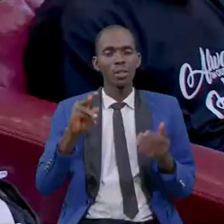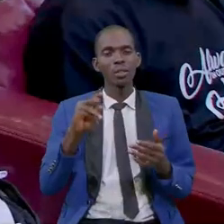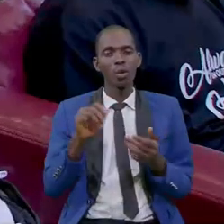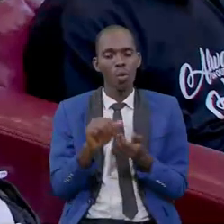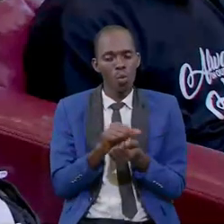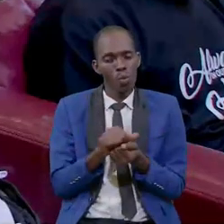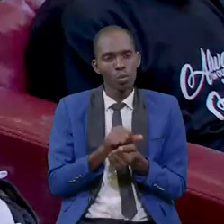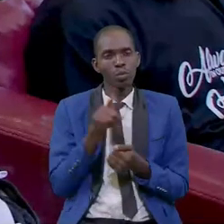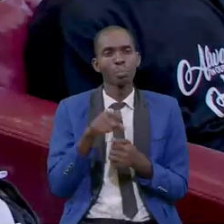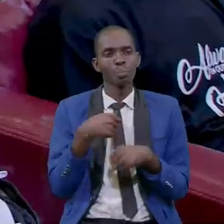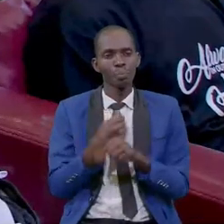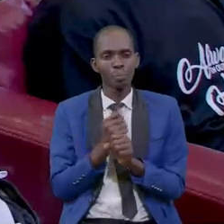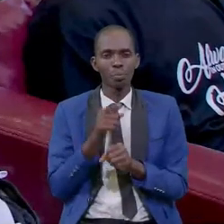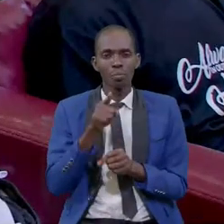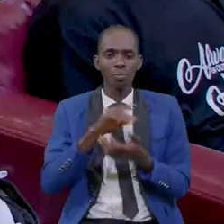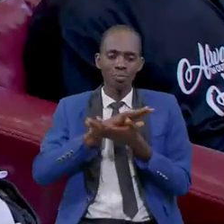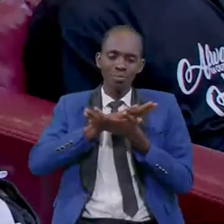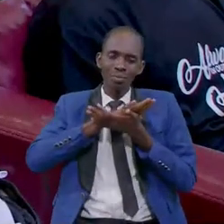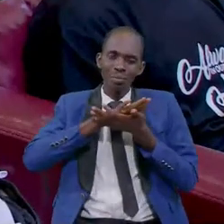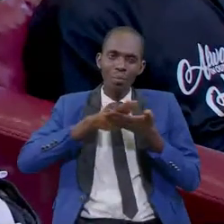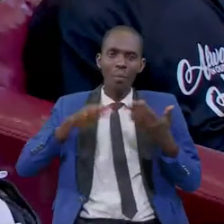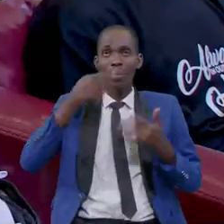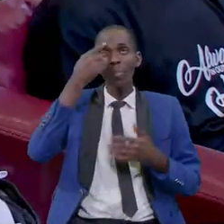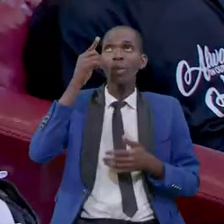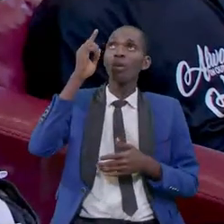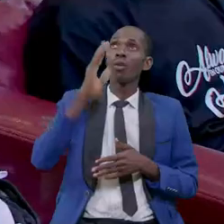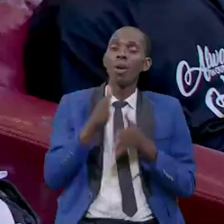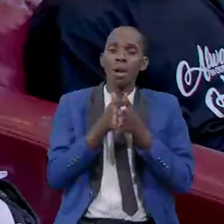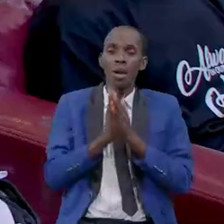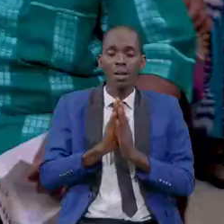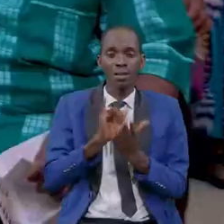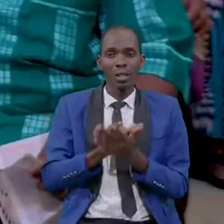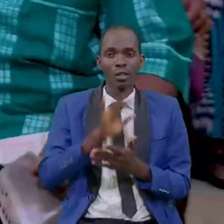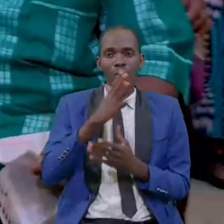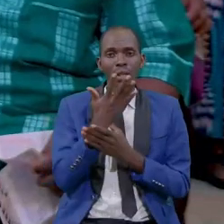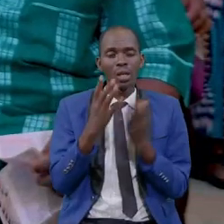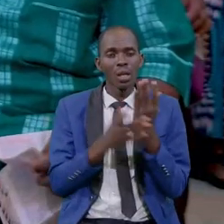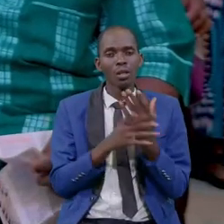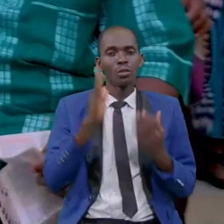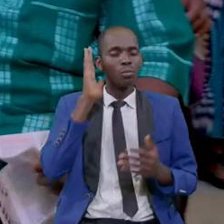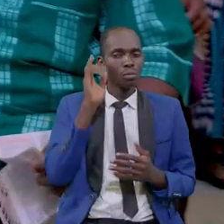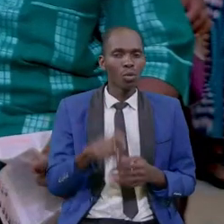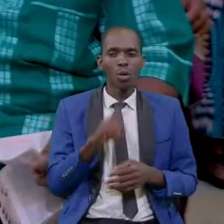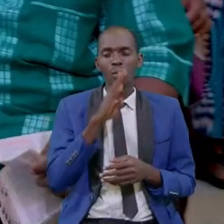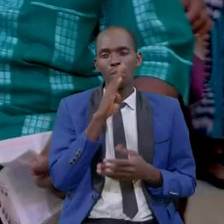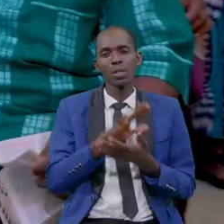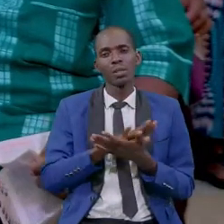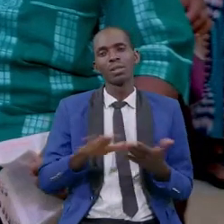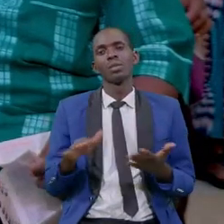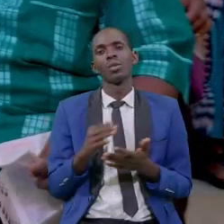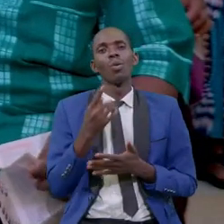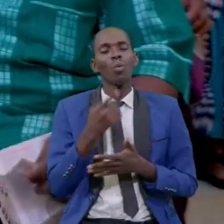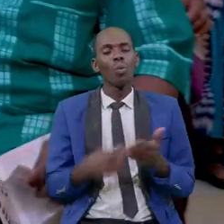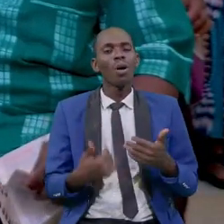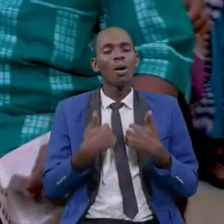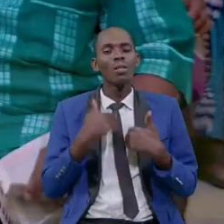lavez-vous, purifiez-vous, parce que Dieu exige que vos mains soient pures. Alors,